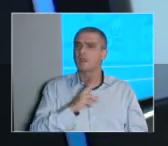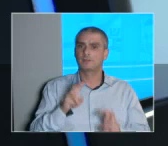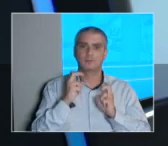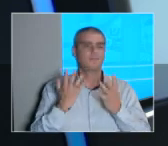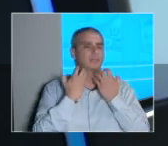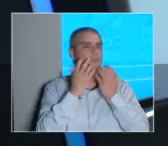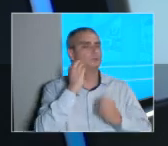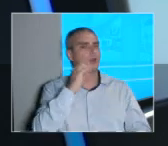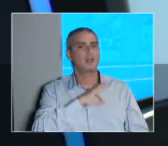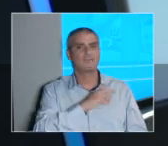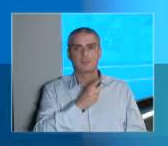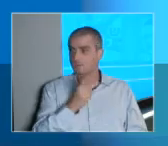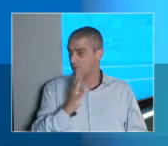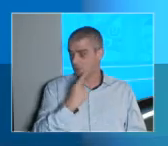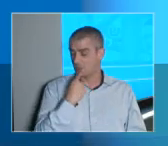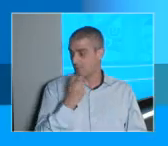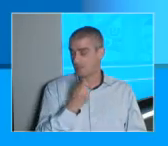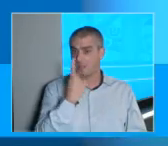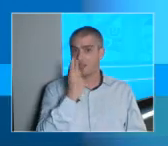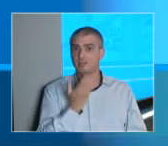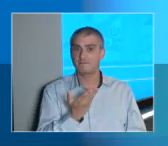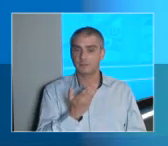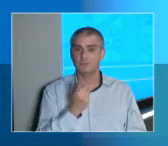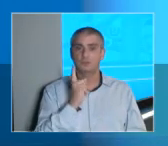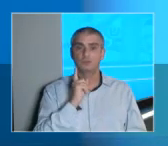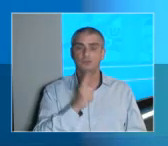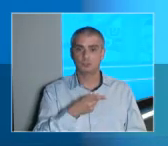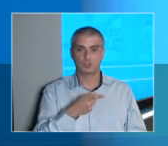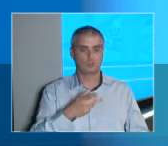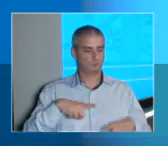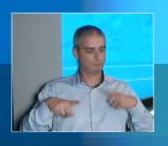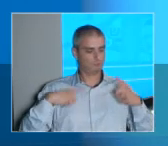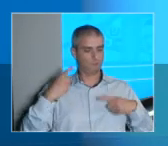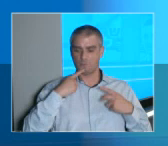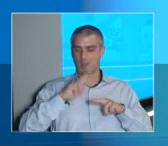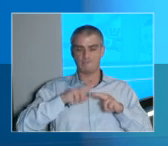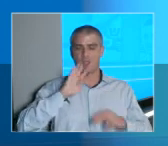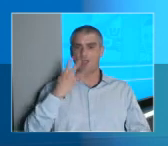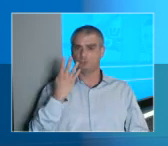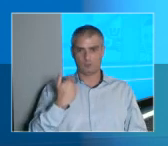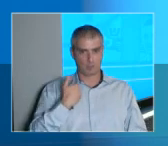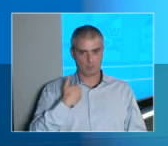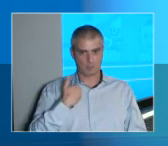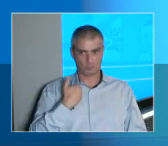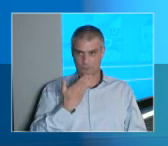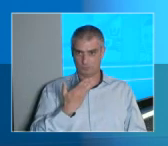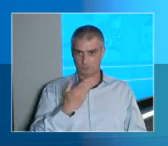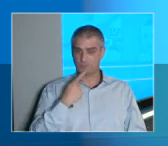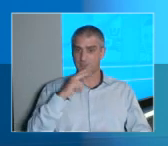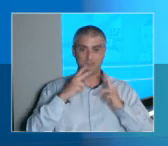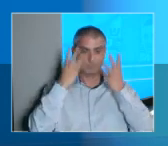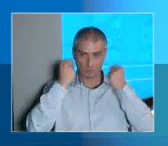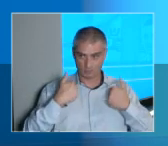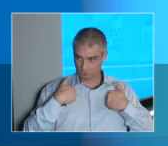מה הסיפור של איבט ואחר? איבט רוכב על מה שאתה אמרת באחד הדברים. יש את ההיבריס, יש את התחושה שאחרי 4 שנים אנחנו משדרים לציבור